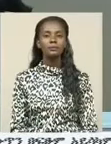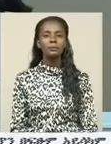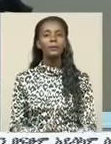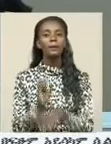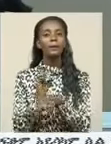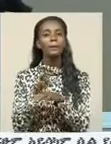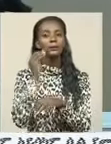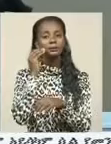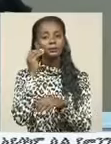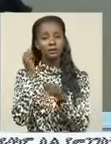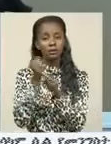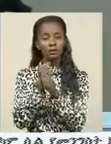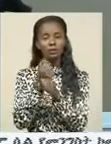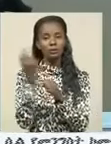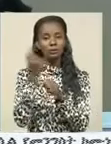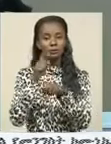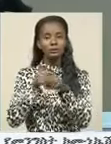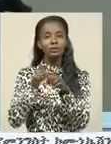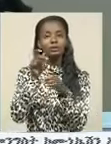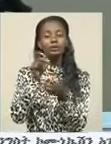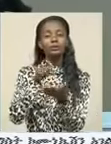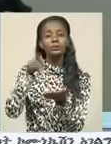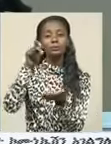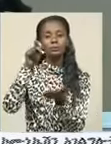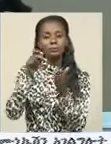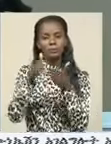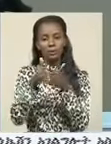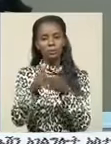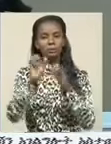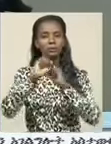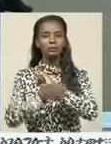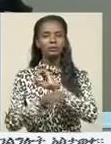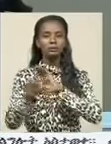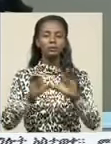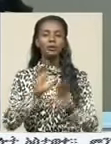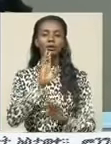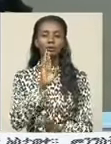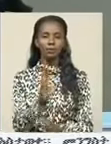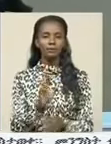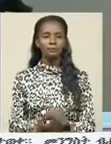የምክር ቤት አሰራሮች ሁልጊዜም ዲሞክራሲያዊ መርሆችን መሰረት ያደረጉ ናቸው።